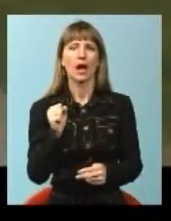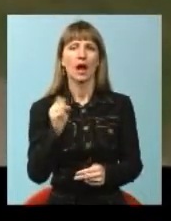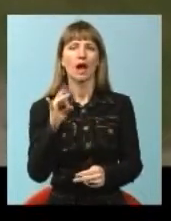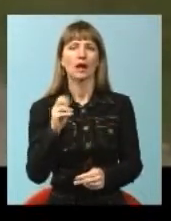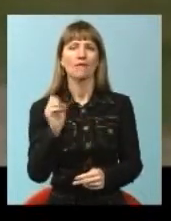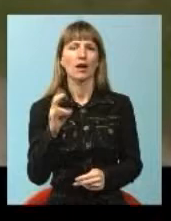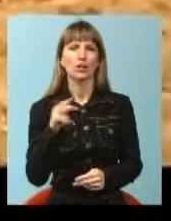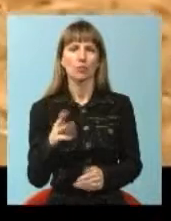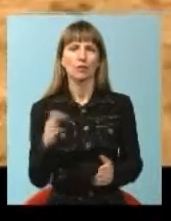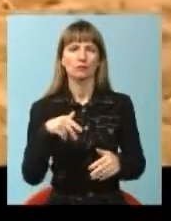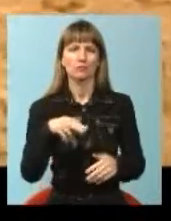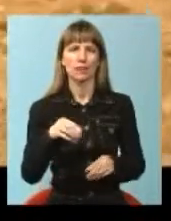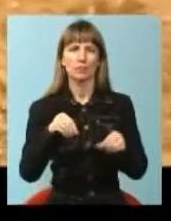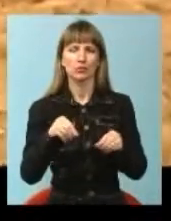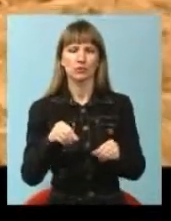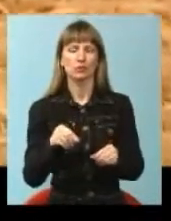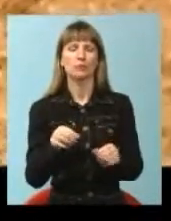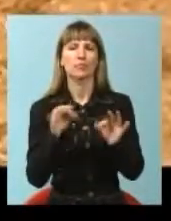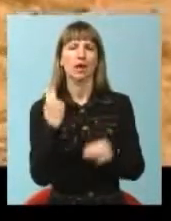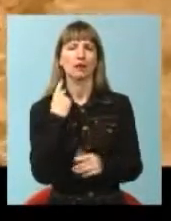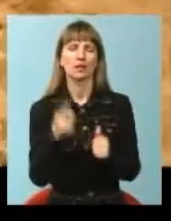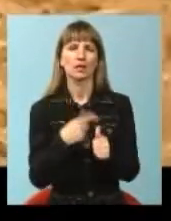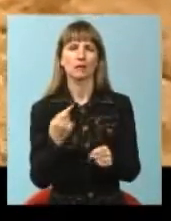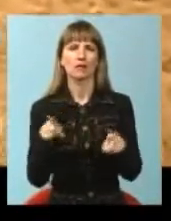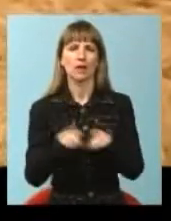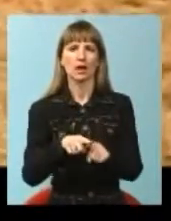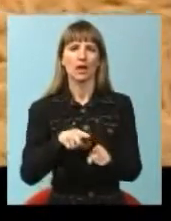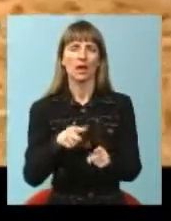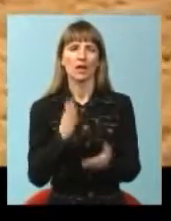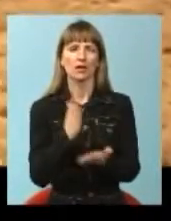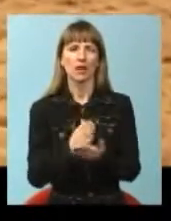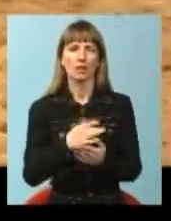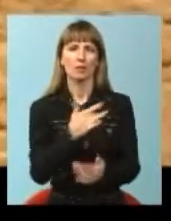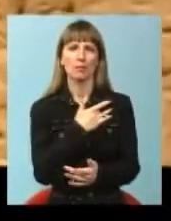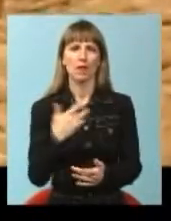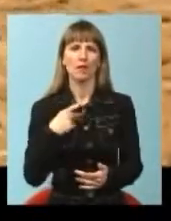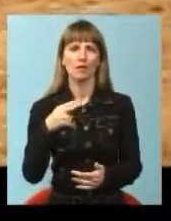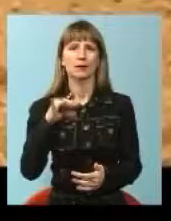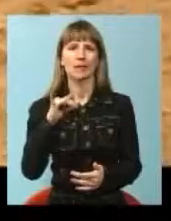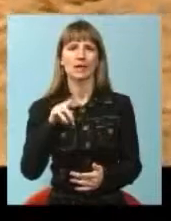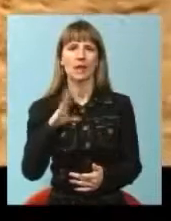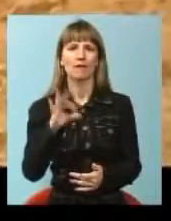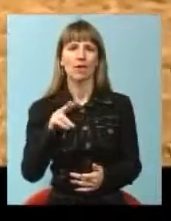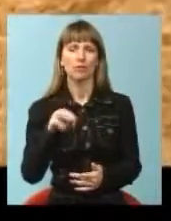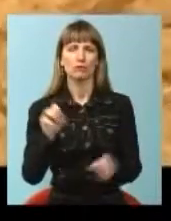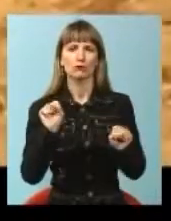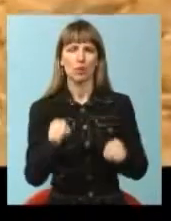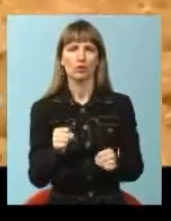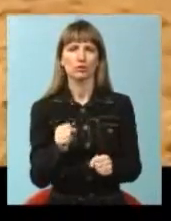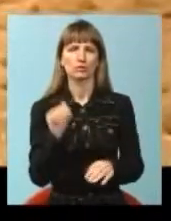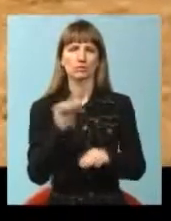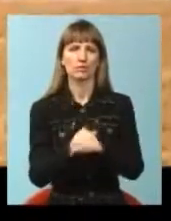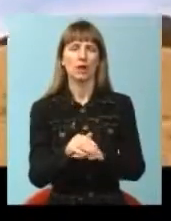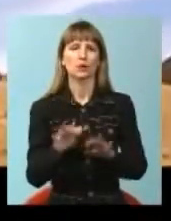пересуваються піщаними дюнами. Недарма англійці називають таке явище пиловим дияволом, адже воно може застати вас зненацька